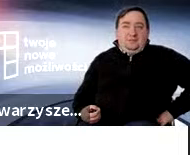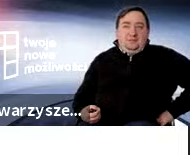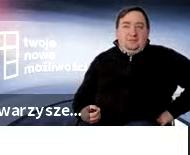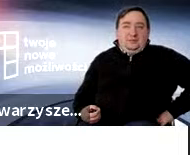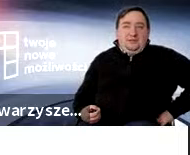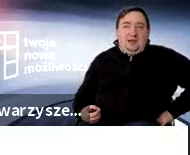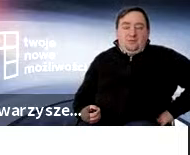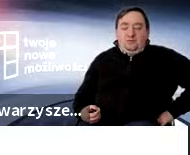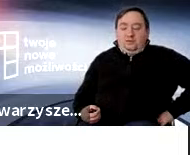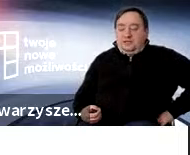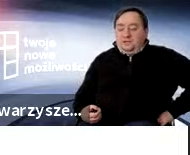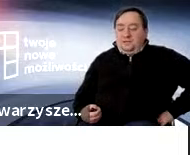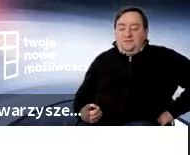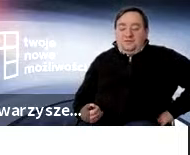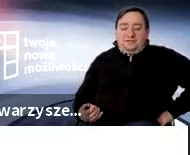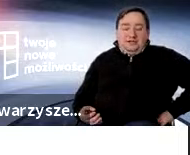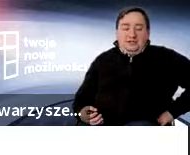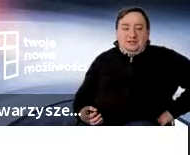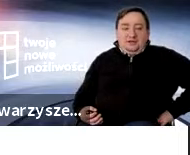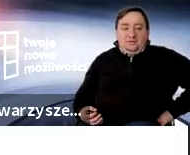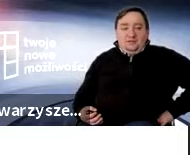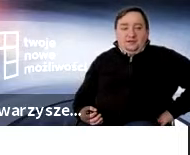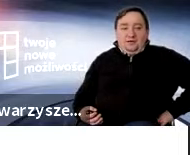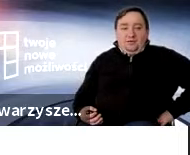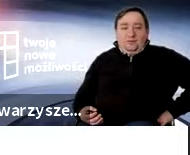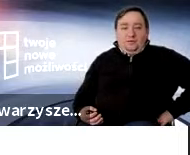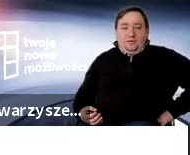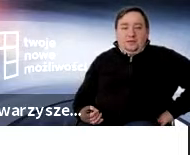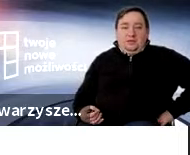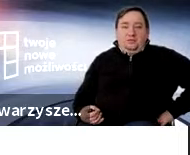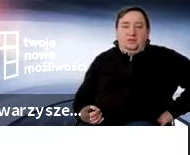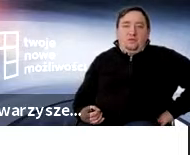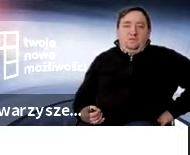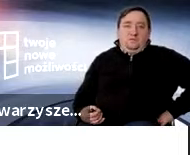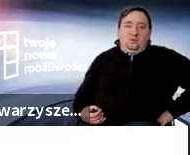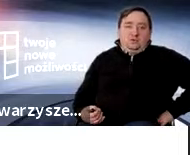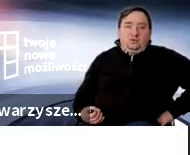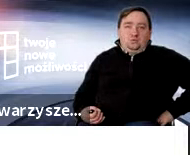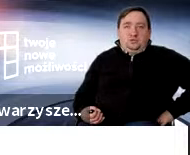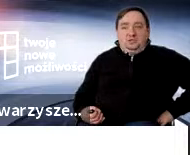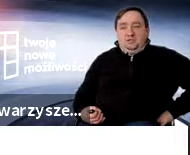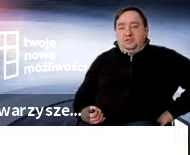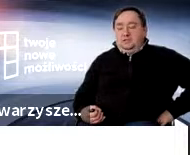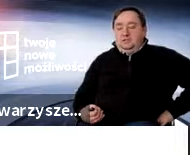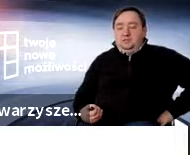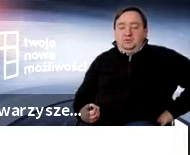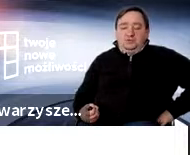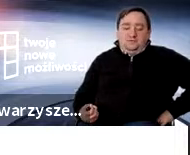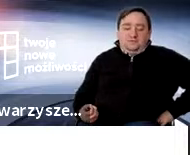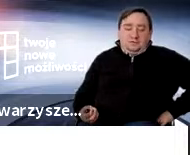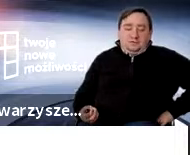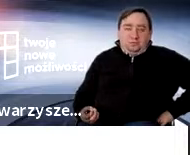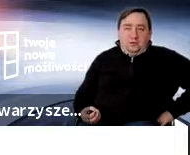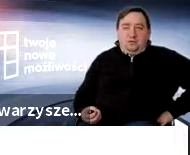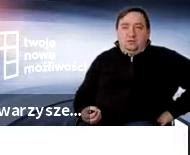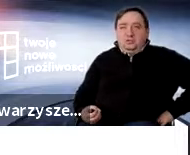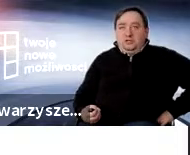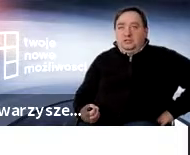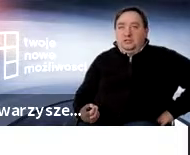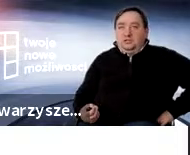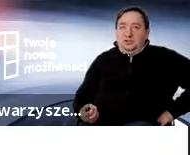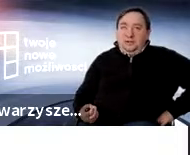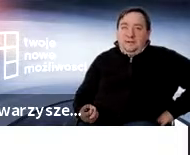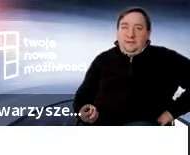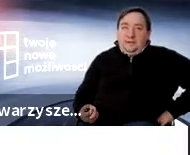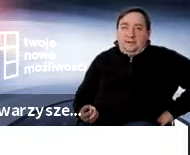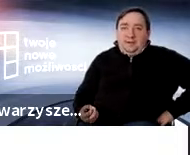analizę materiału i takie powtarzanie tego materiału. I tutaj głównie u osób czy z trudnością w skupieniu się,